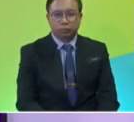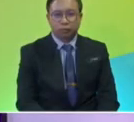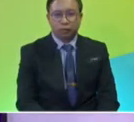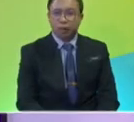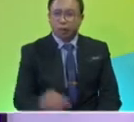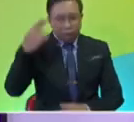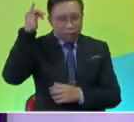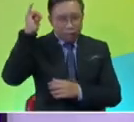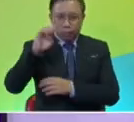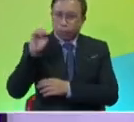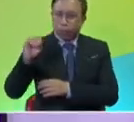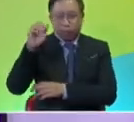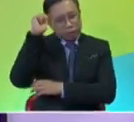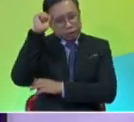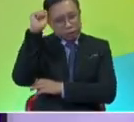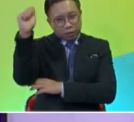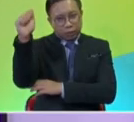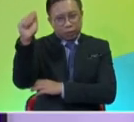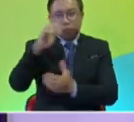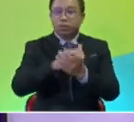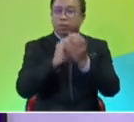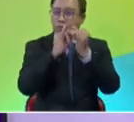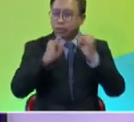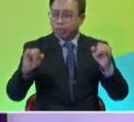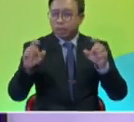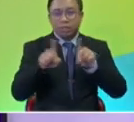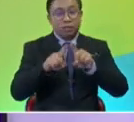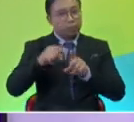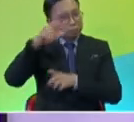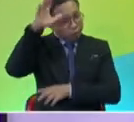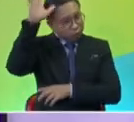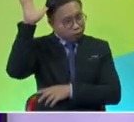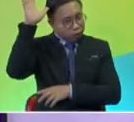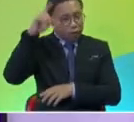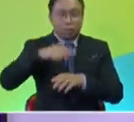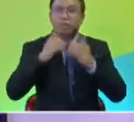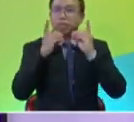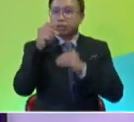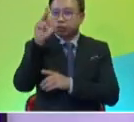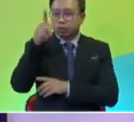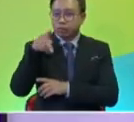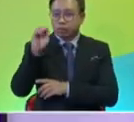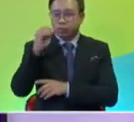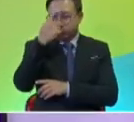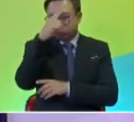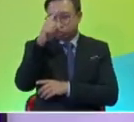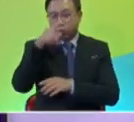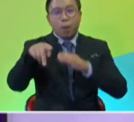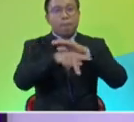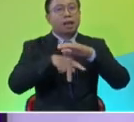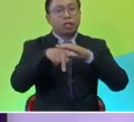hai mumurid Assalamualaikum salam sejahtera bersama saya Irfan shahmin seoran Dik TV KPM untuk slot